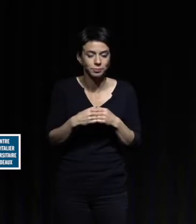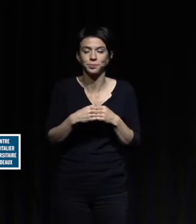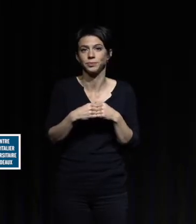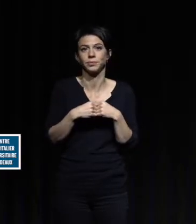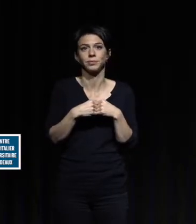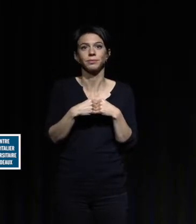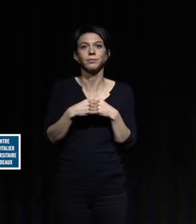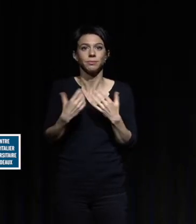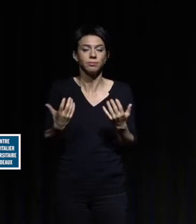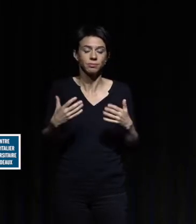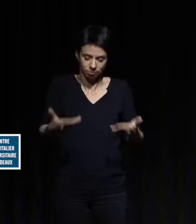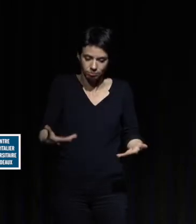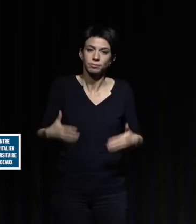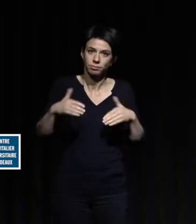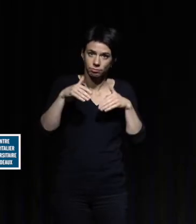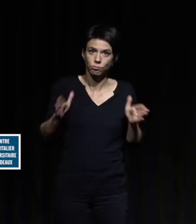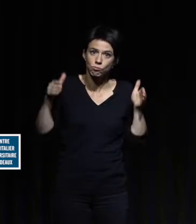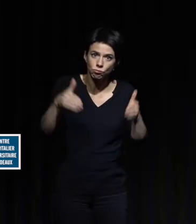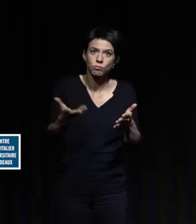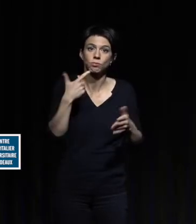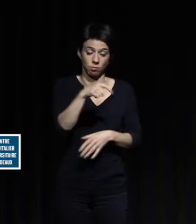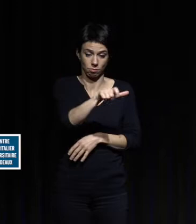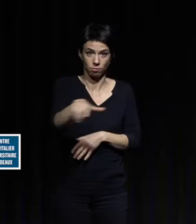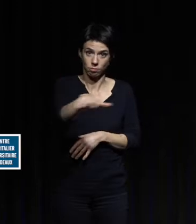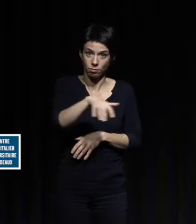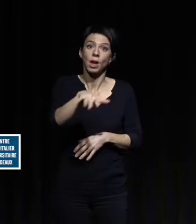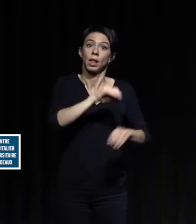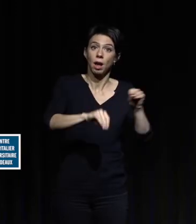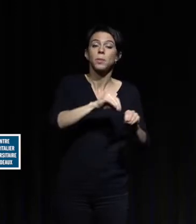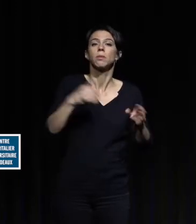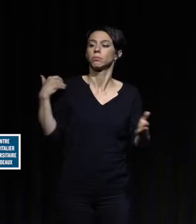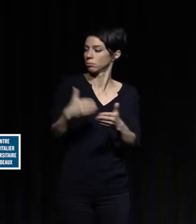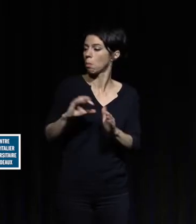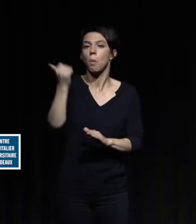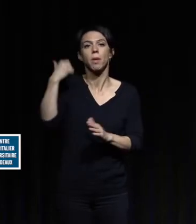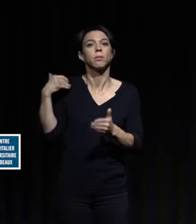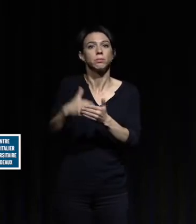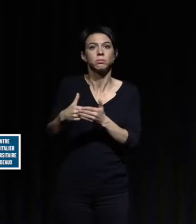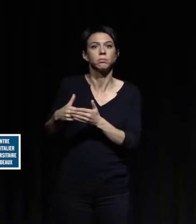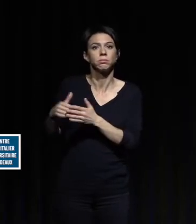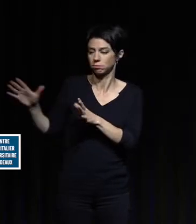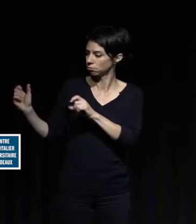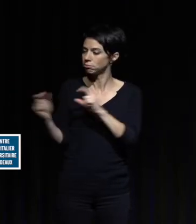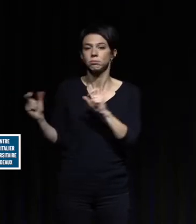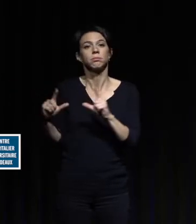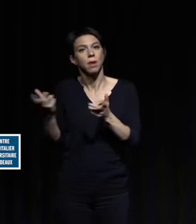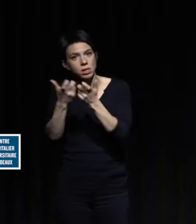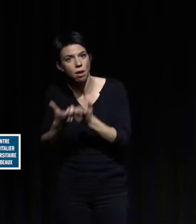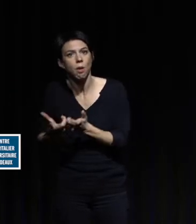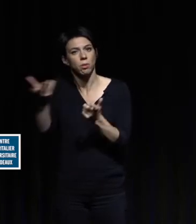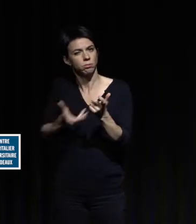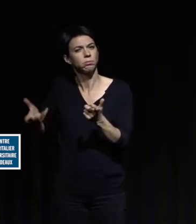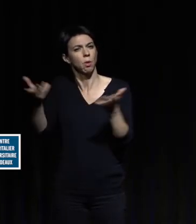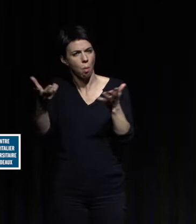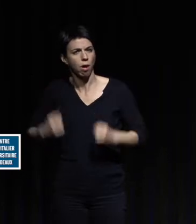charge maintenant thérapeutique. Maintenant que j'ai fini un peu mon rappel, mes exemples. Et donc, sur la prise en charge thérapeutique, on a